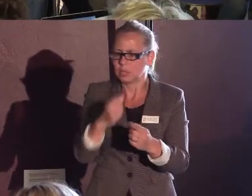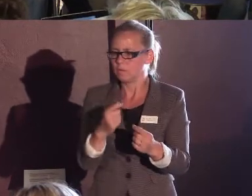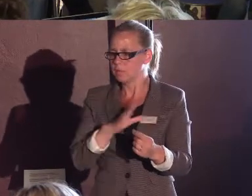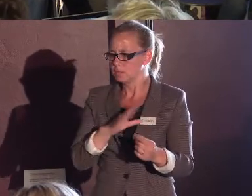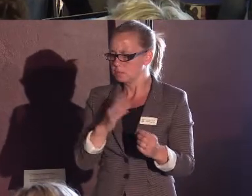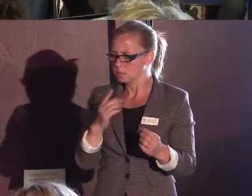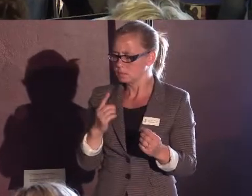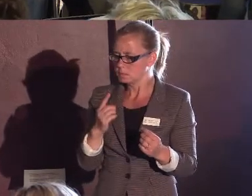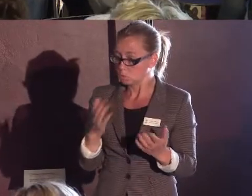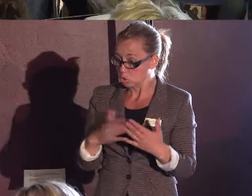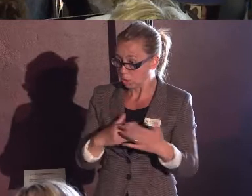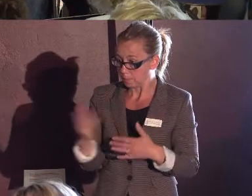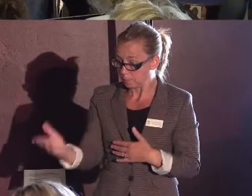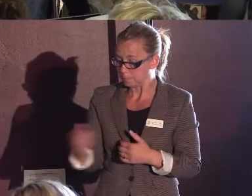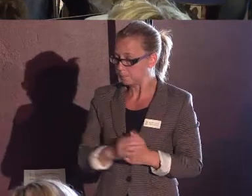välkomna.